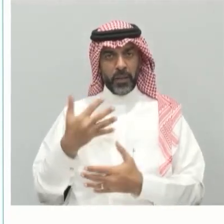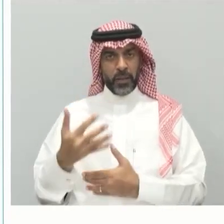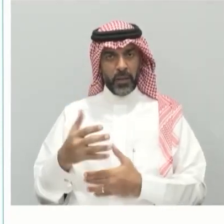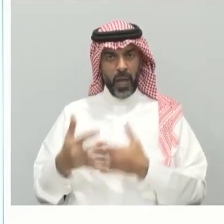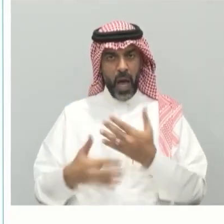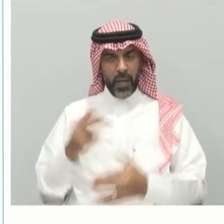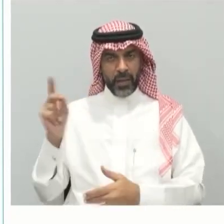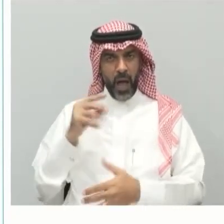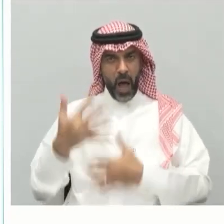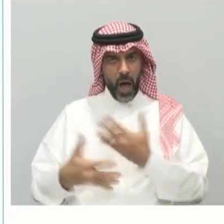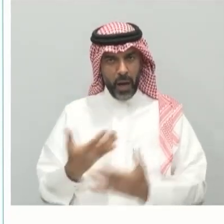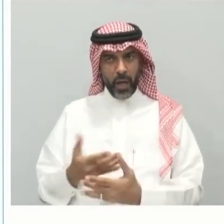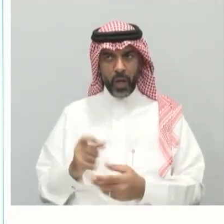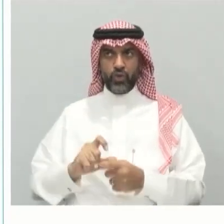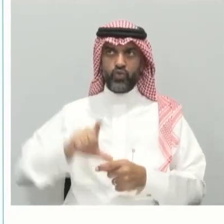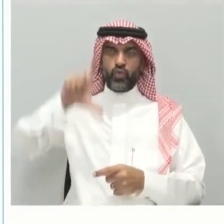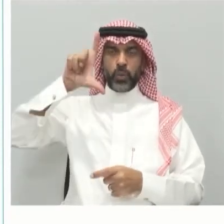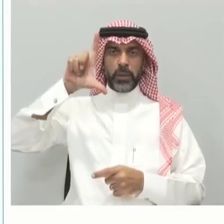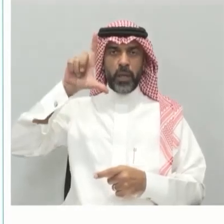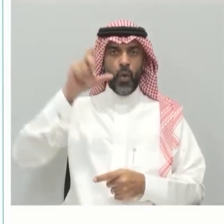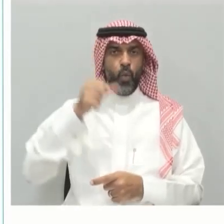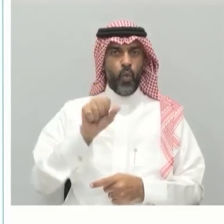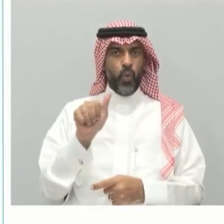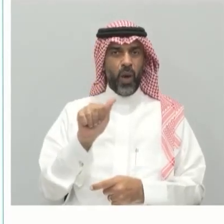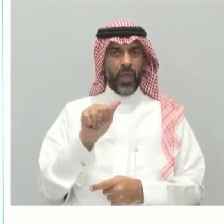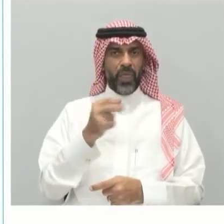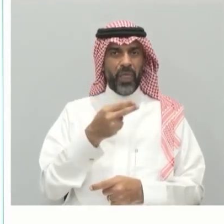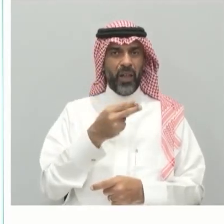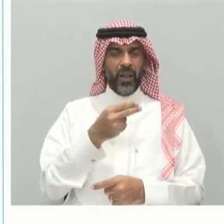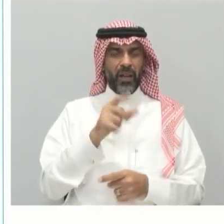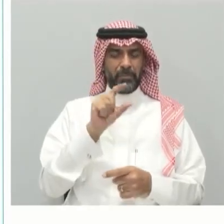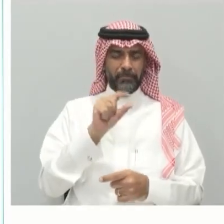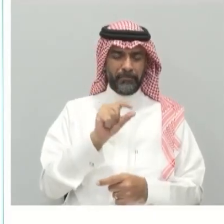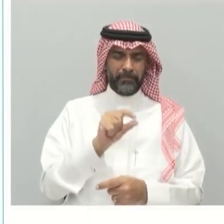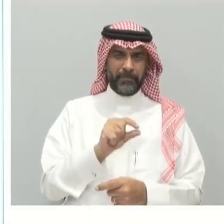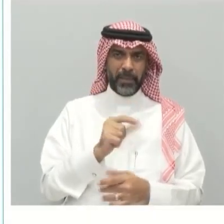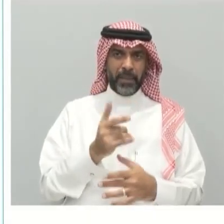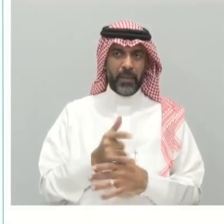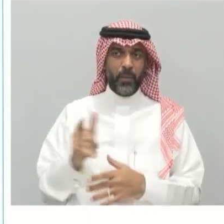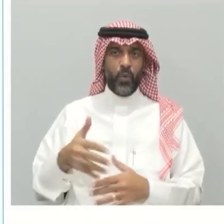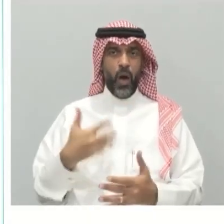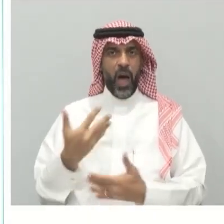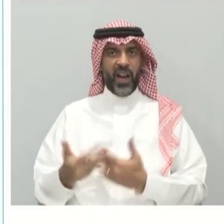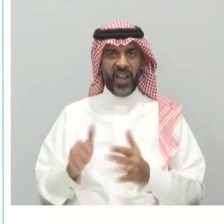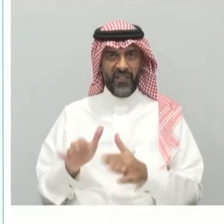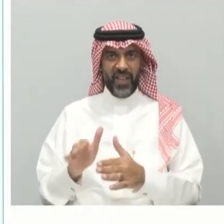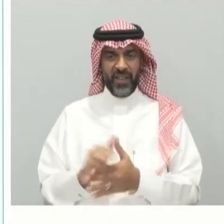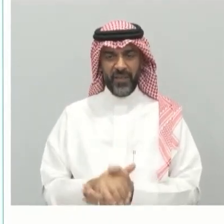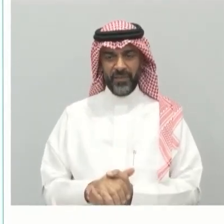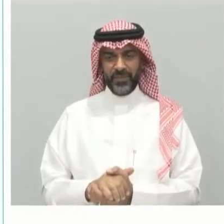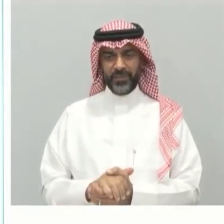ازدياد بين طاقه الوضع هنا تكون قليله ليش لان اللعبه الان في حركه مستمره في حركه مستمره اذا طاقه